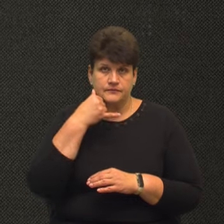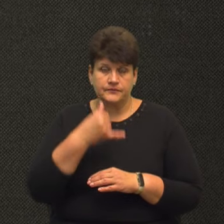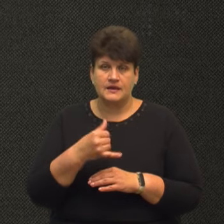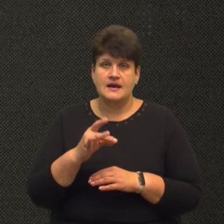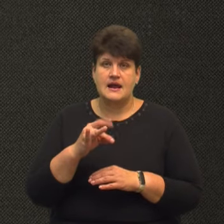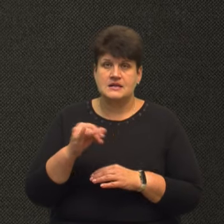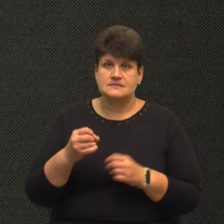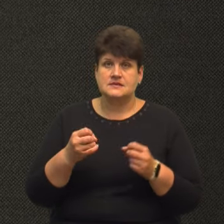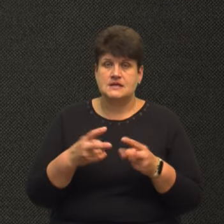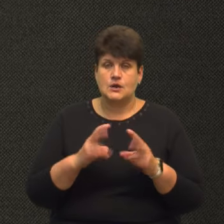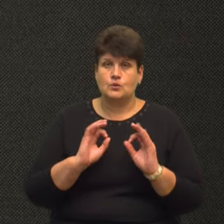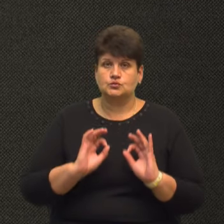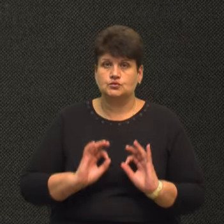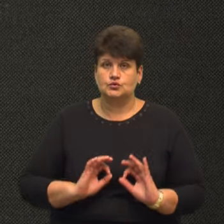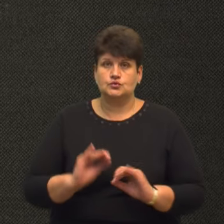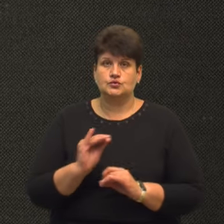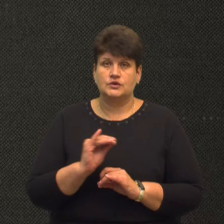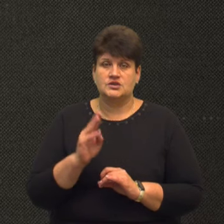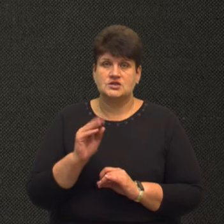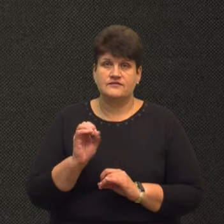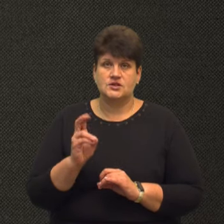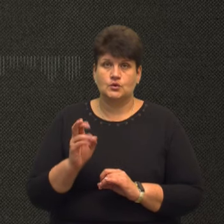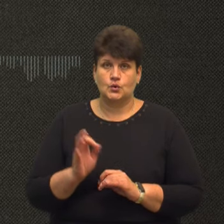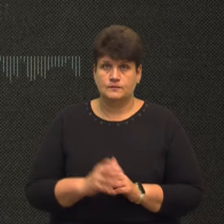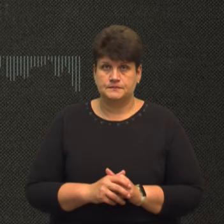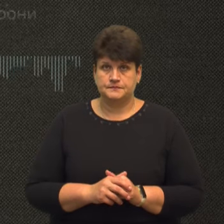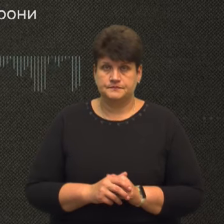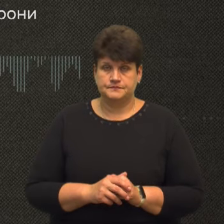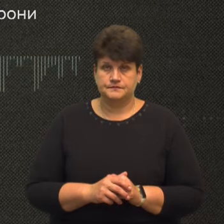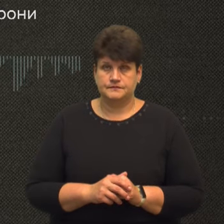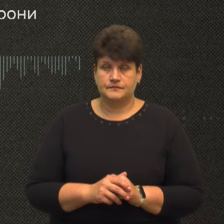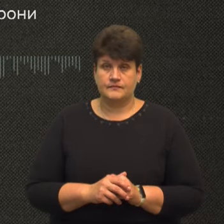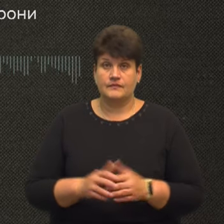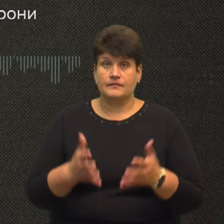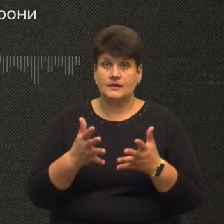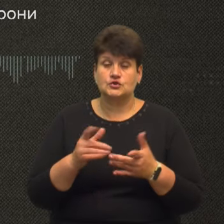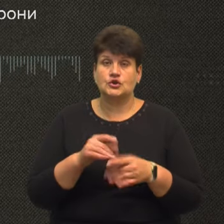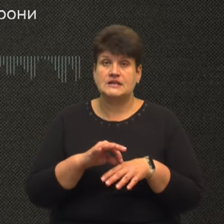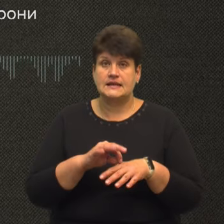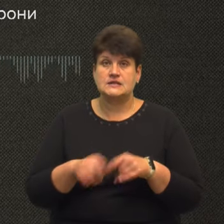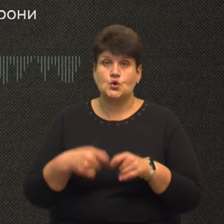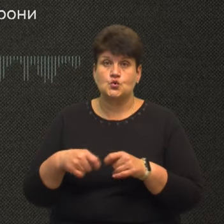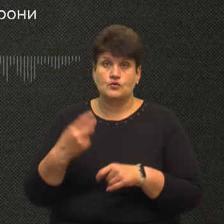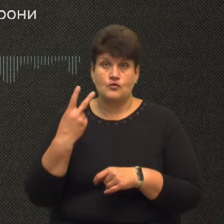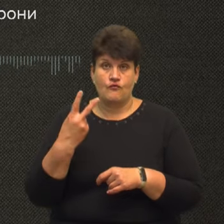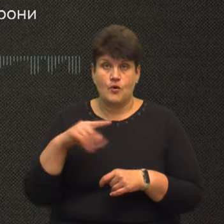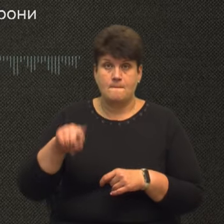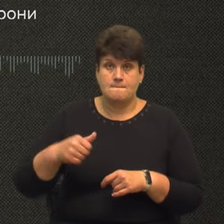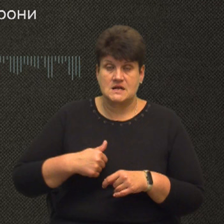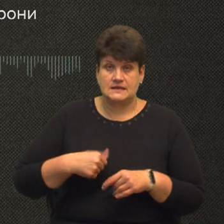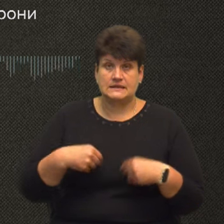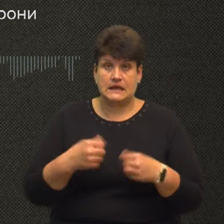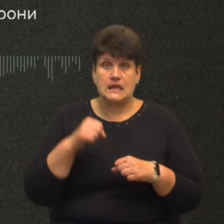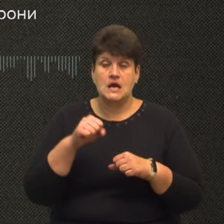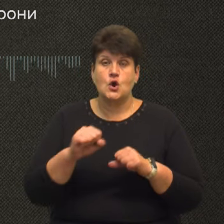спеціалізованої прокуратури Юлія Шевченко становлено що тілесні ушкодження двом призовникам завдали командир